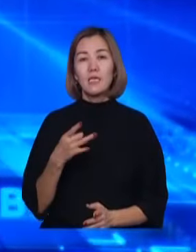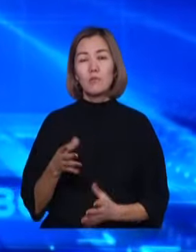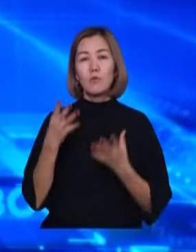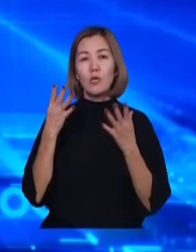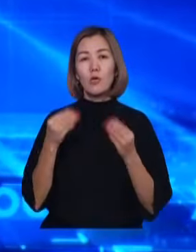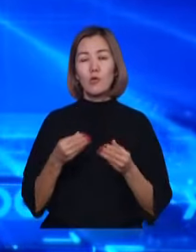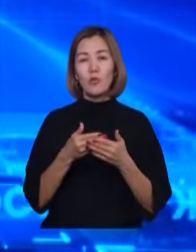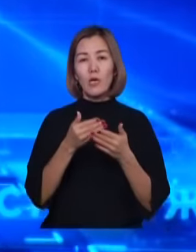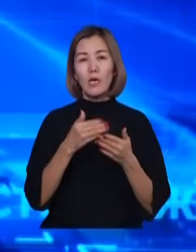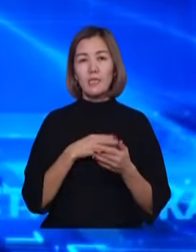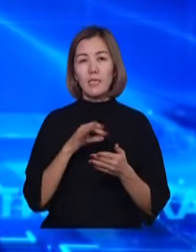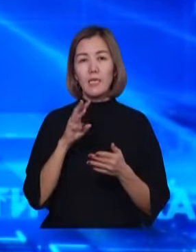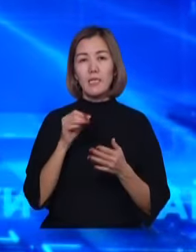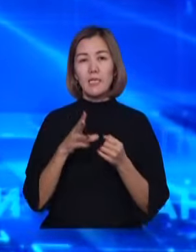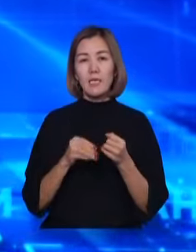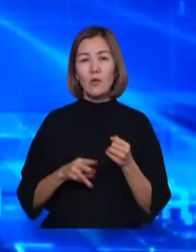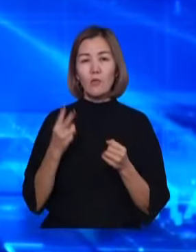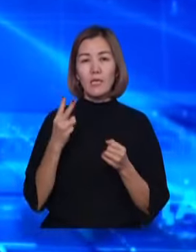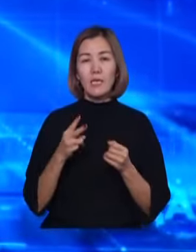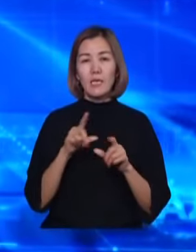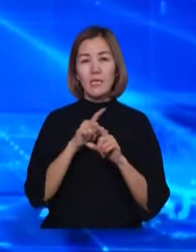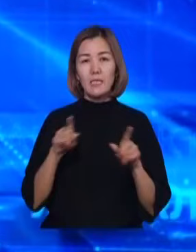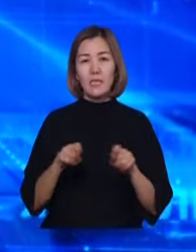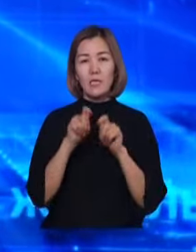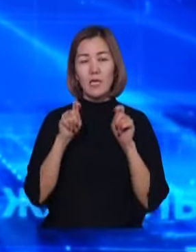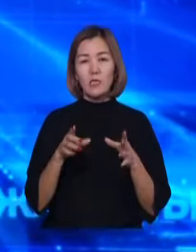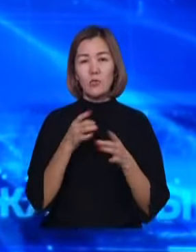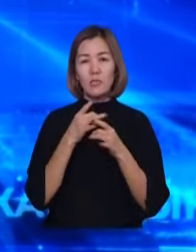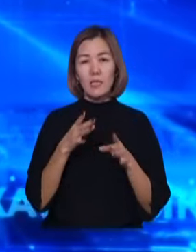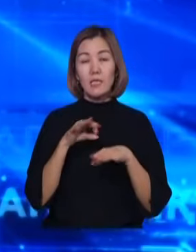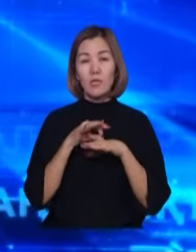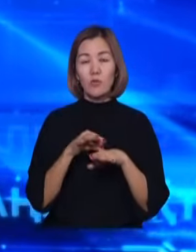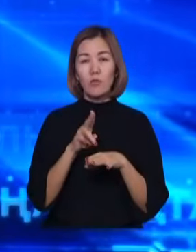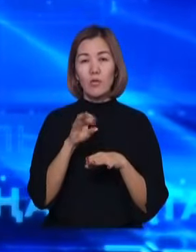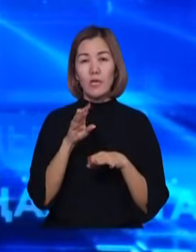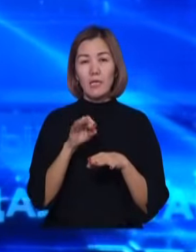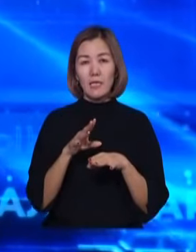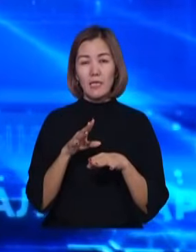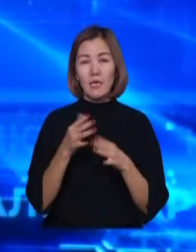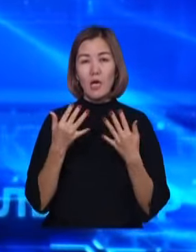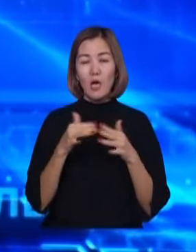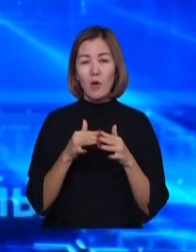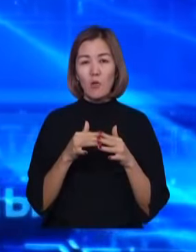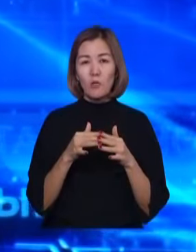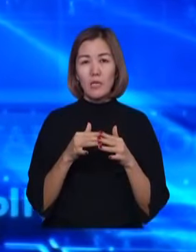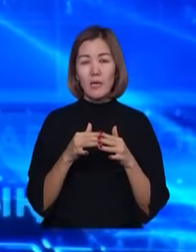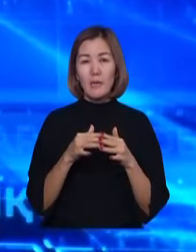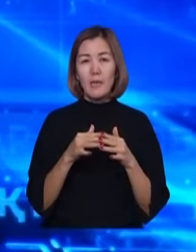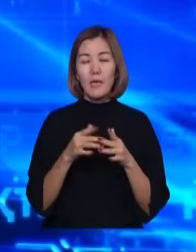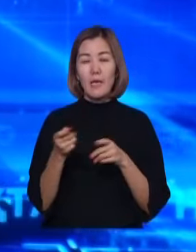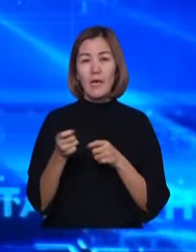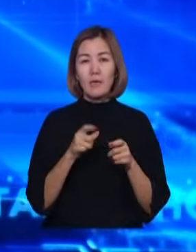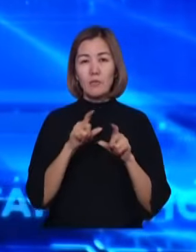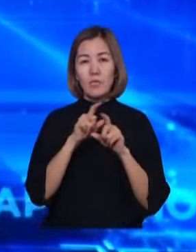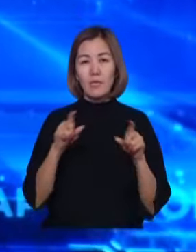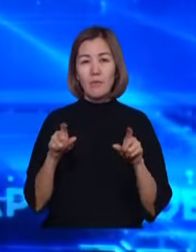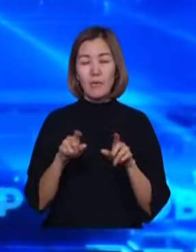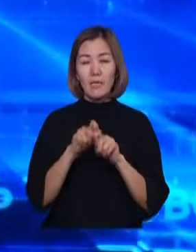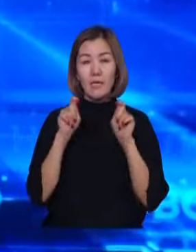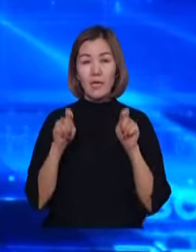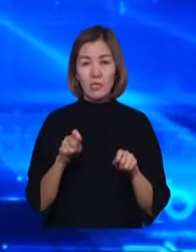Республика күні қарсаңында Ескелді ауданында екі нысанның ашылу салтанаты өтті. Қаратал ауылдық округінде блокты модульді әкімшілік